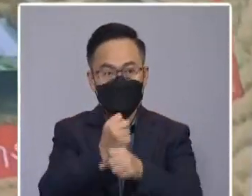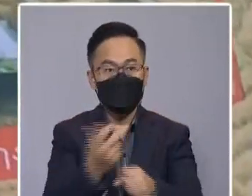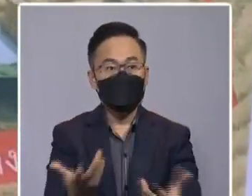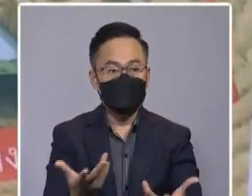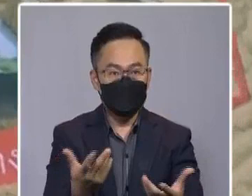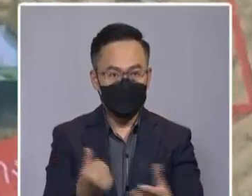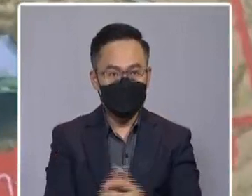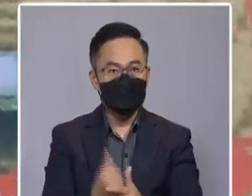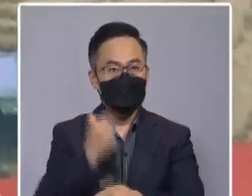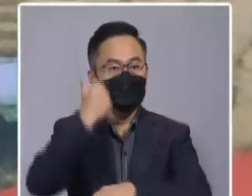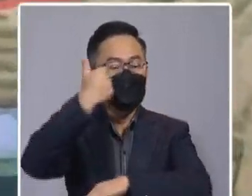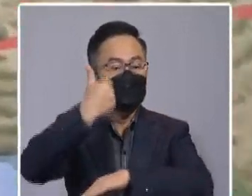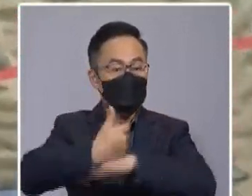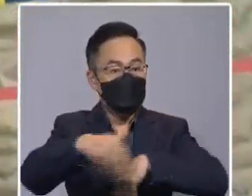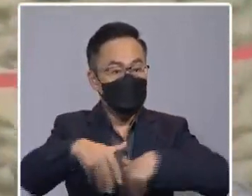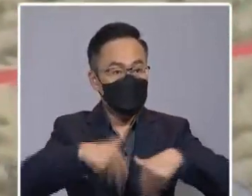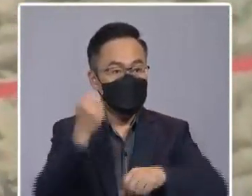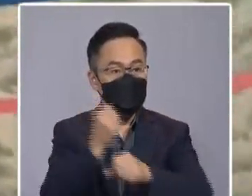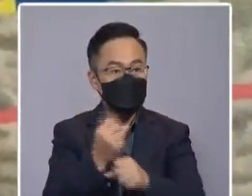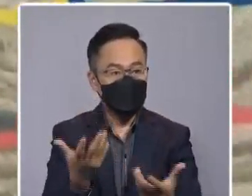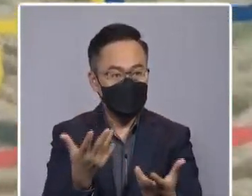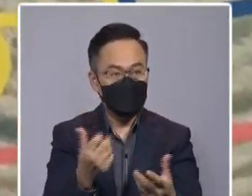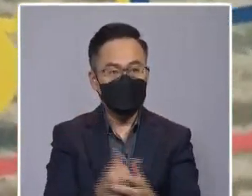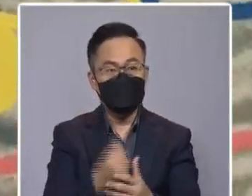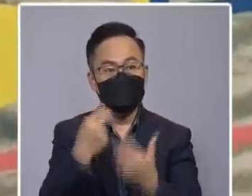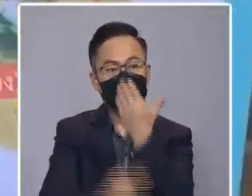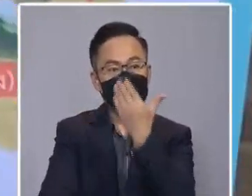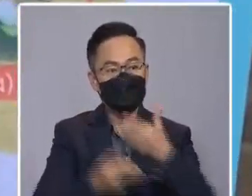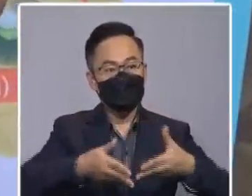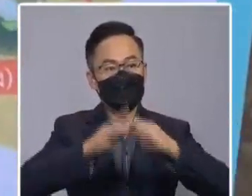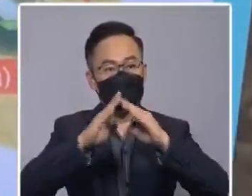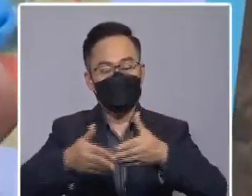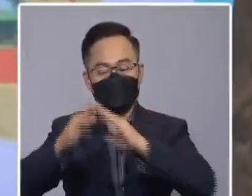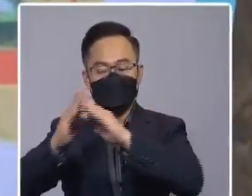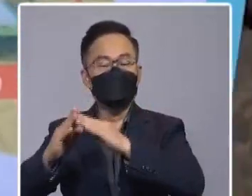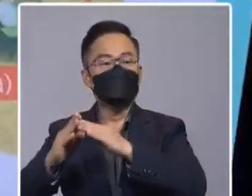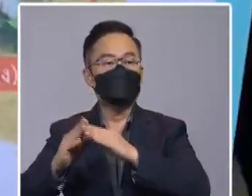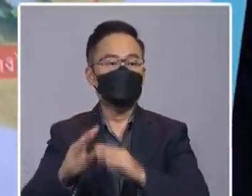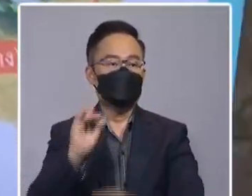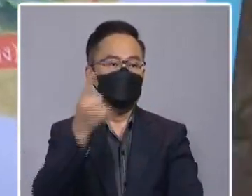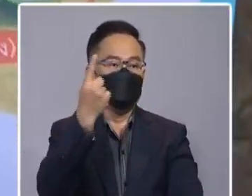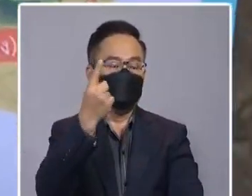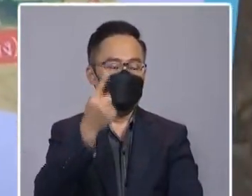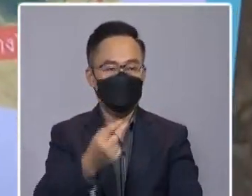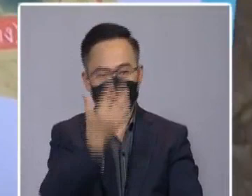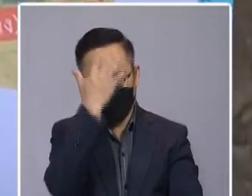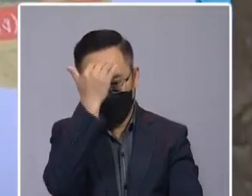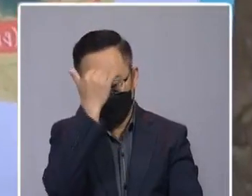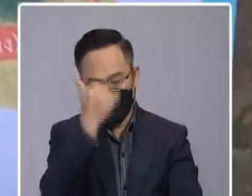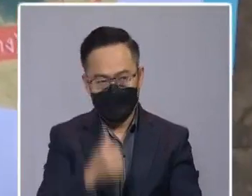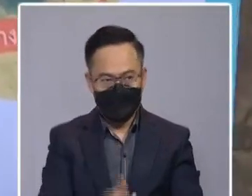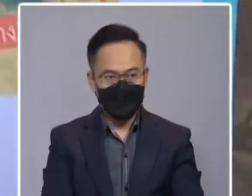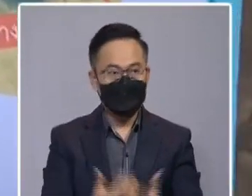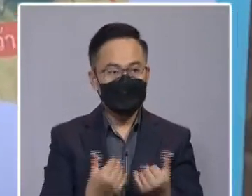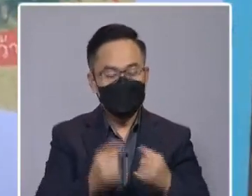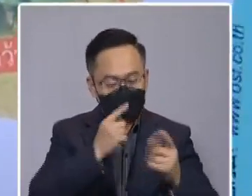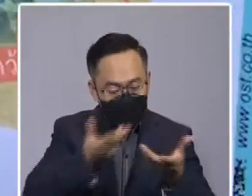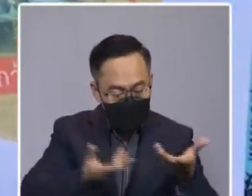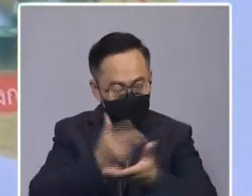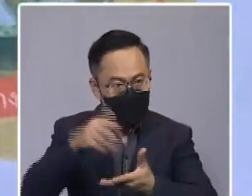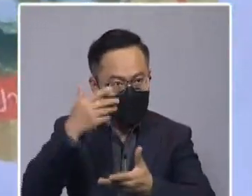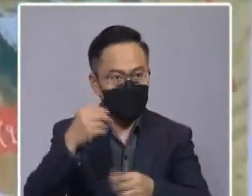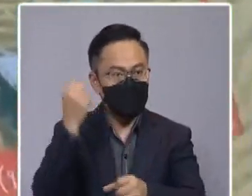รายละเอียดกับผู้นำชาวบ้านอย่างไรบ้างในการที่จะดำเนินการกับรีสอร์ทที่บุกรุกตรงนี้ด้วยนะคะก็เยอะต้องรอคุยกัน